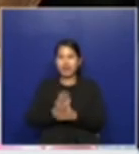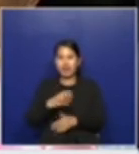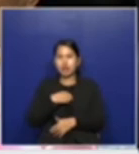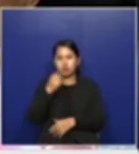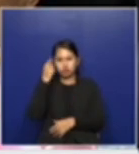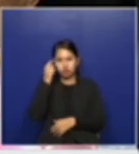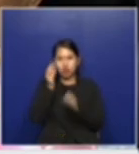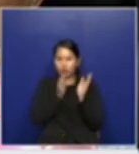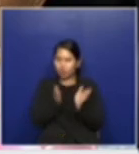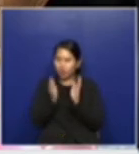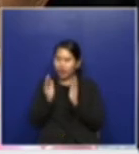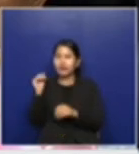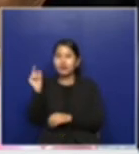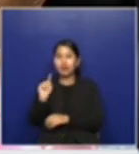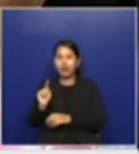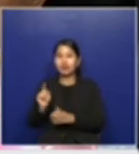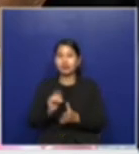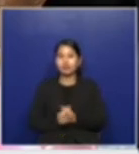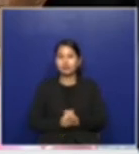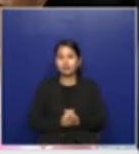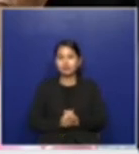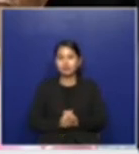ป